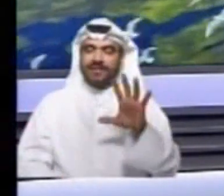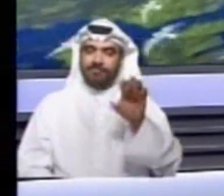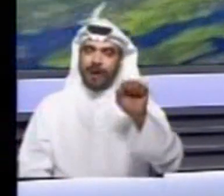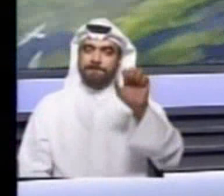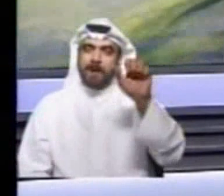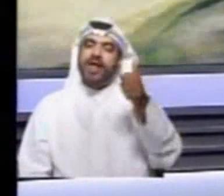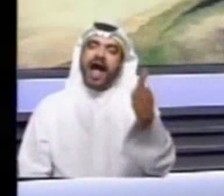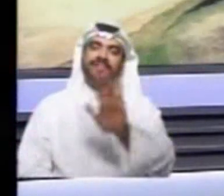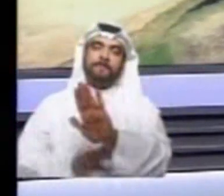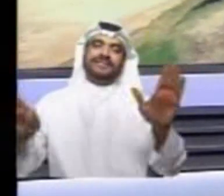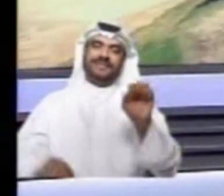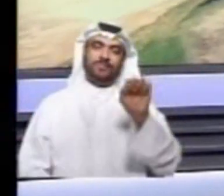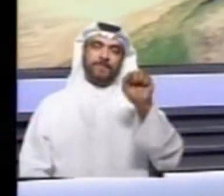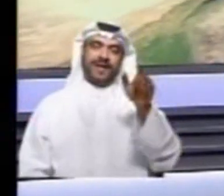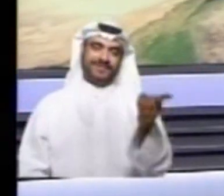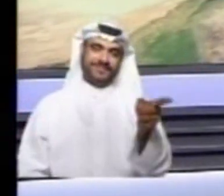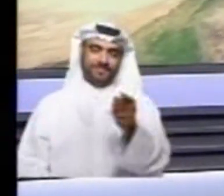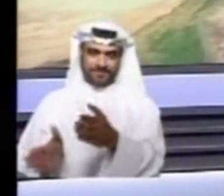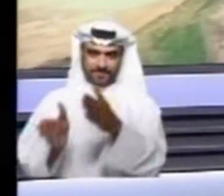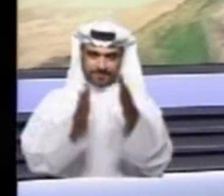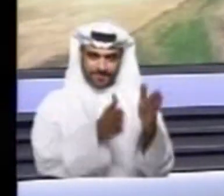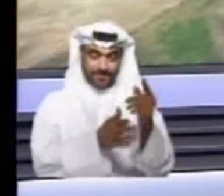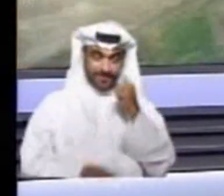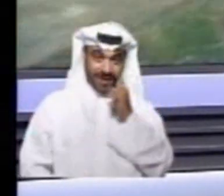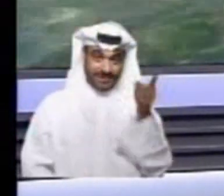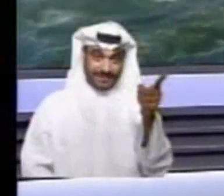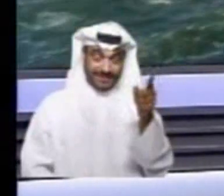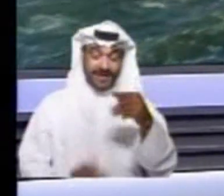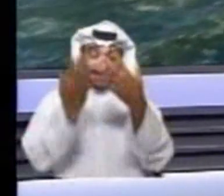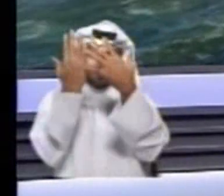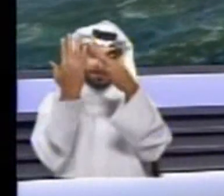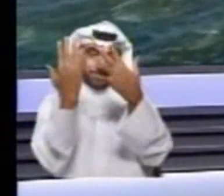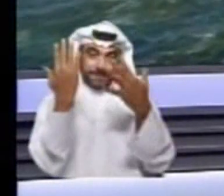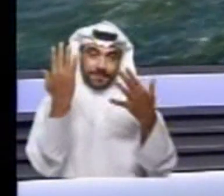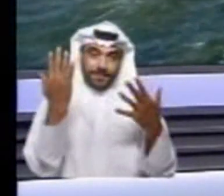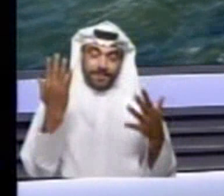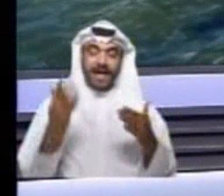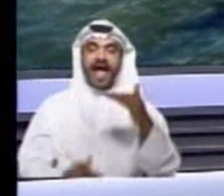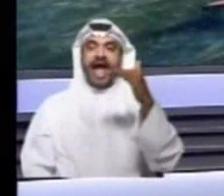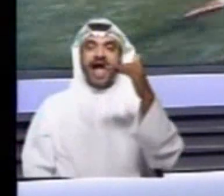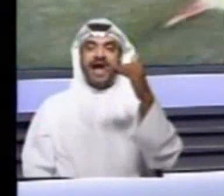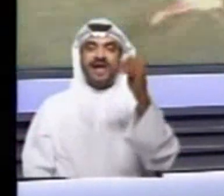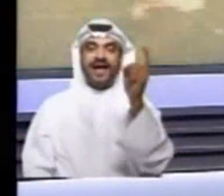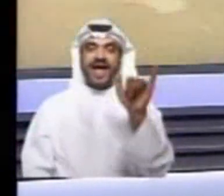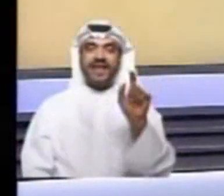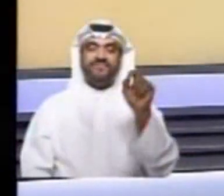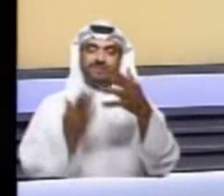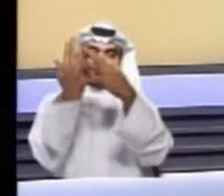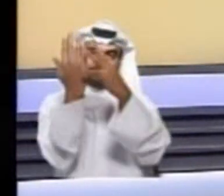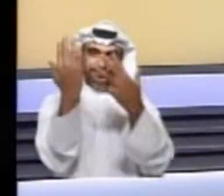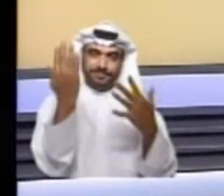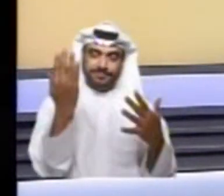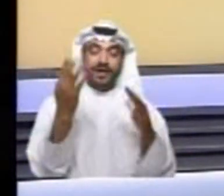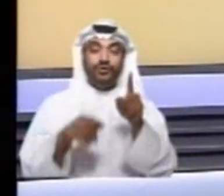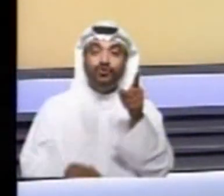24 العظمى والصغرى 5 درجة مئوية. أعزائي المشاهدين، الأجواء الخريفية دائما يكون فيها اعتدال خلال فترة النهار والبرودة خلال